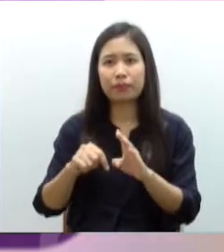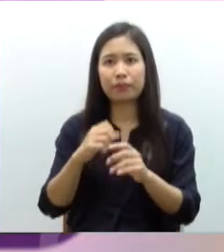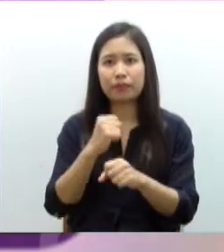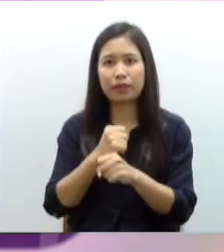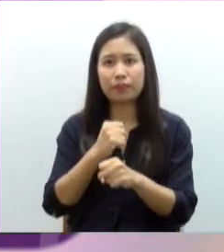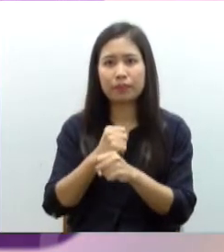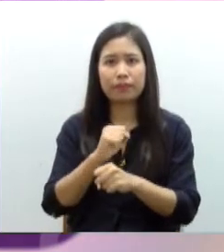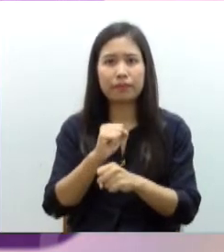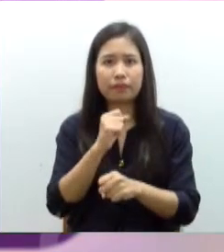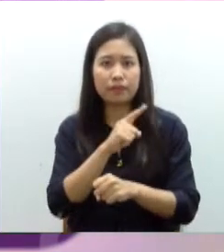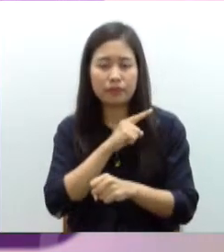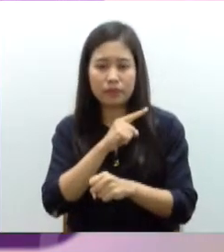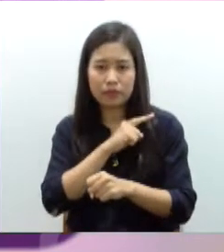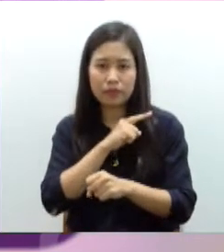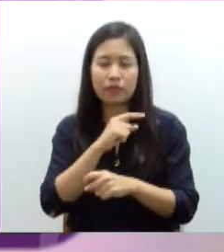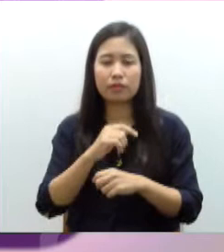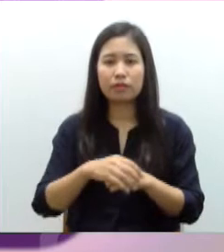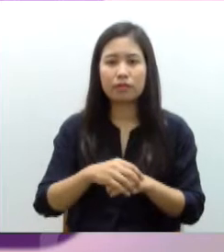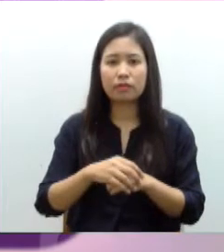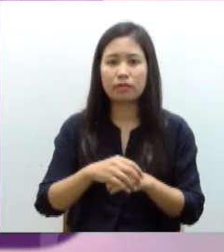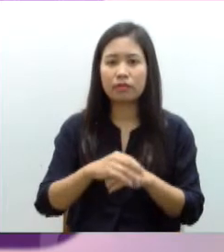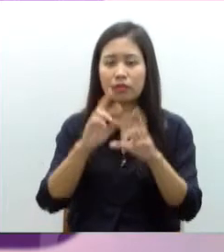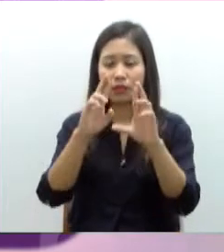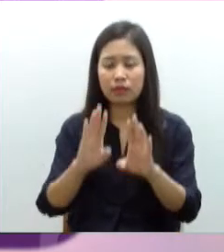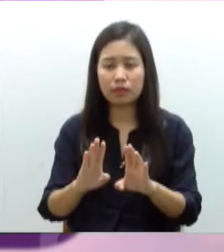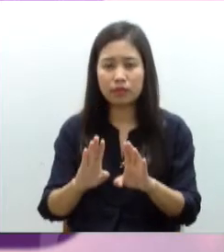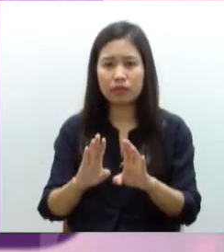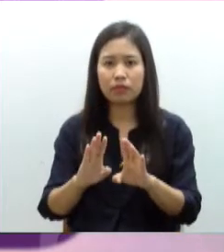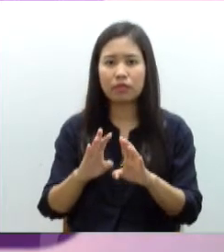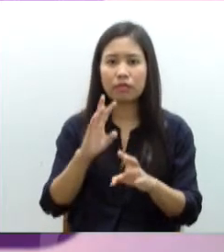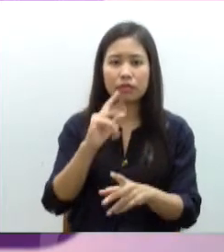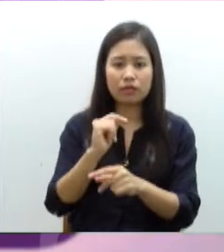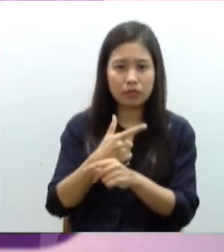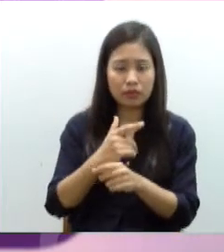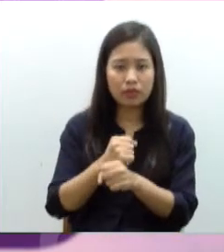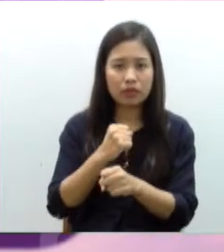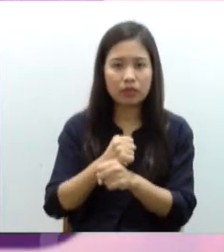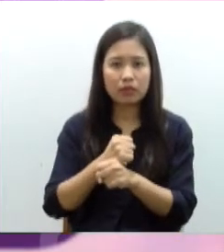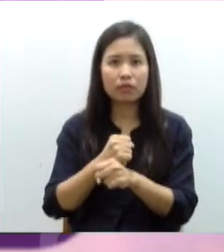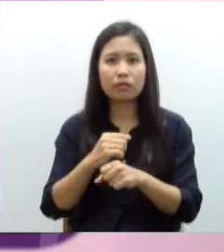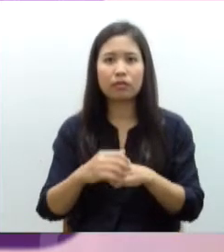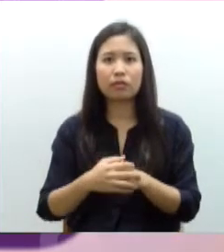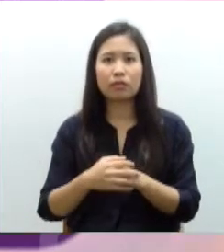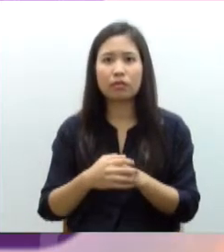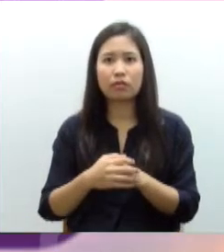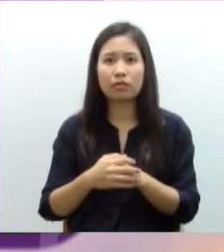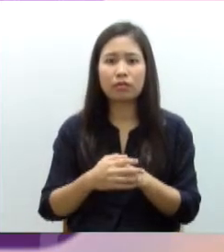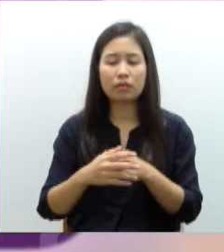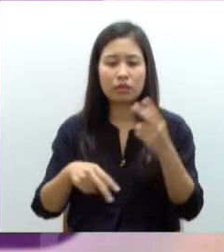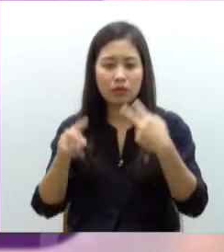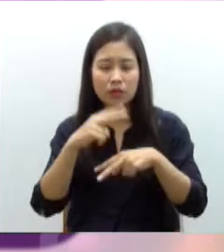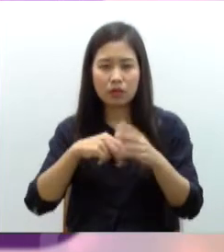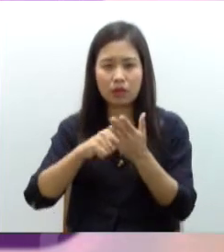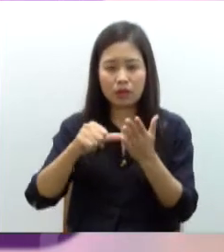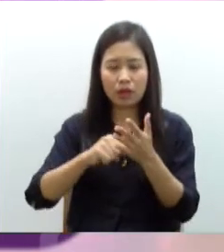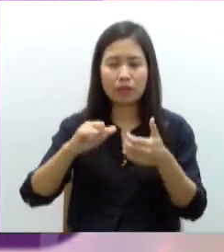าที่นะครับการใช้งบประมาณการใช้อำนาจการใช้ทรัพย์สินของราชการและการแก้ไขปัญหา